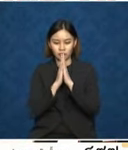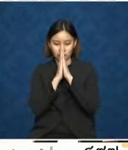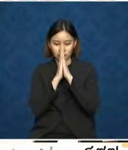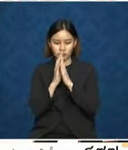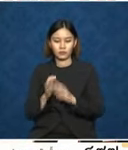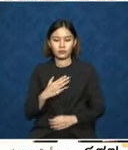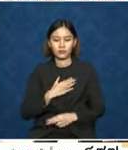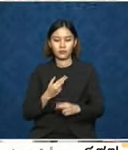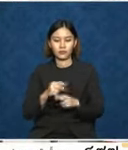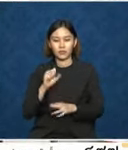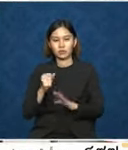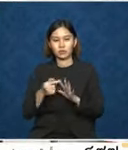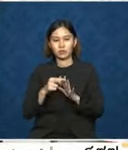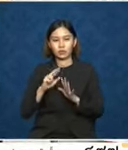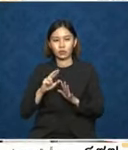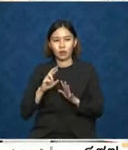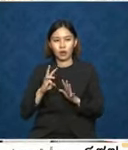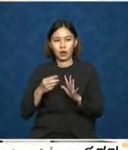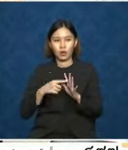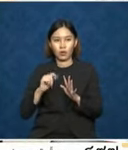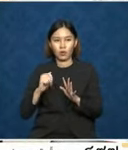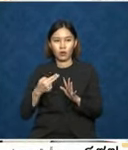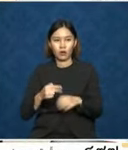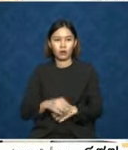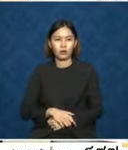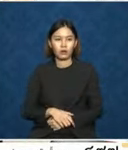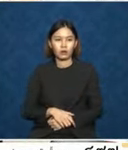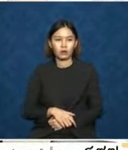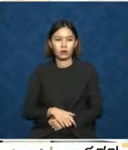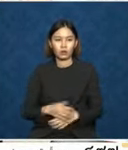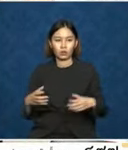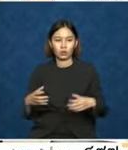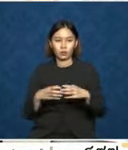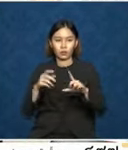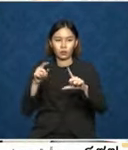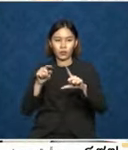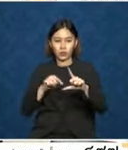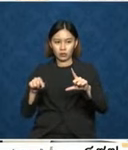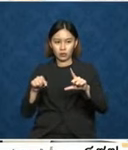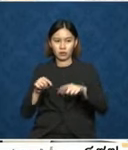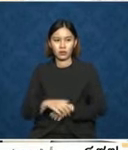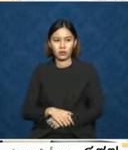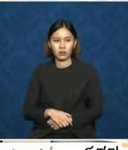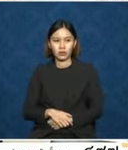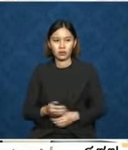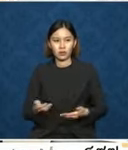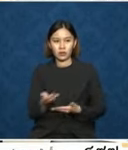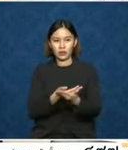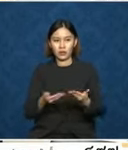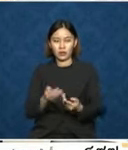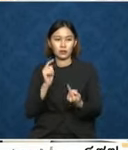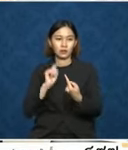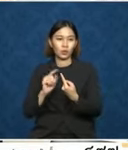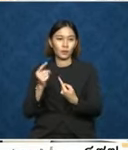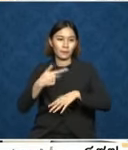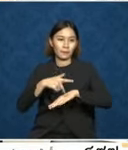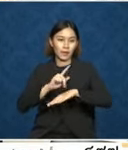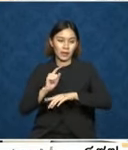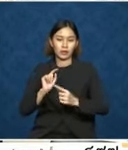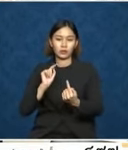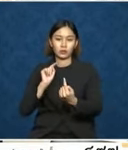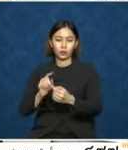ที่เคารพผมสุรวาททองบุผู้แทนราษฎรบัญชีรายชื่อพรรคก้าวไกลขอหารือท่านประธาน